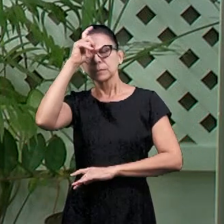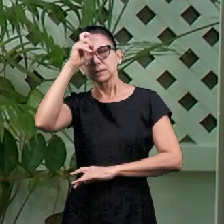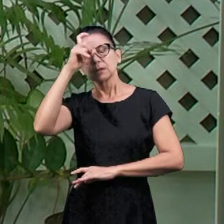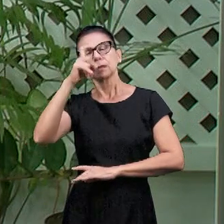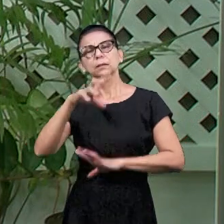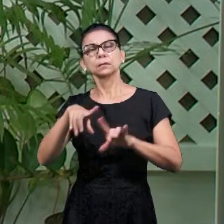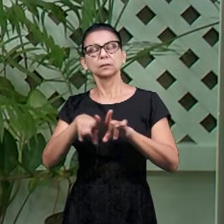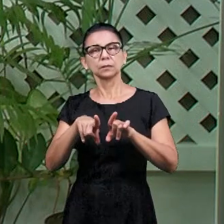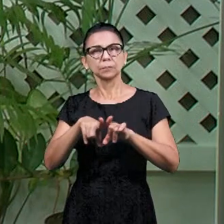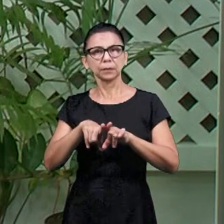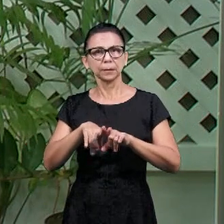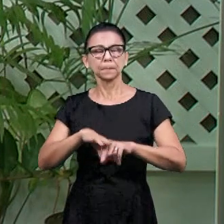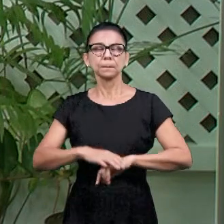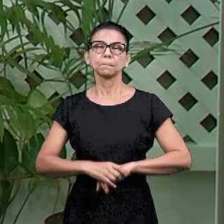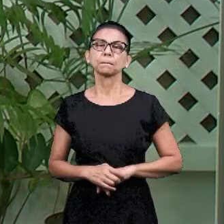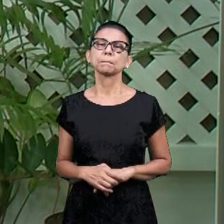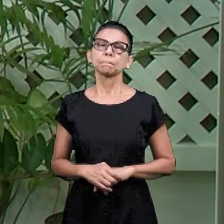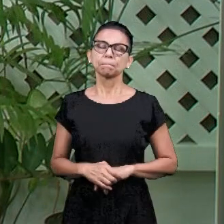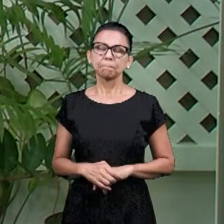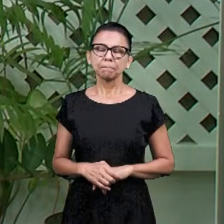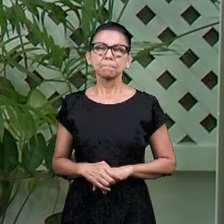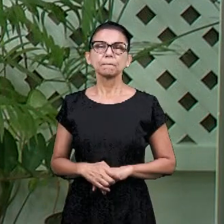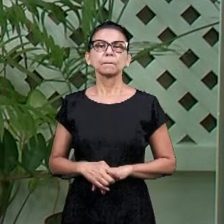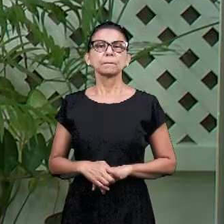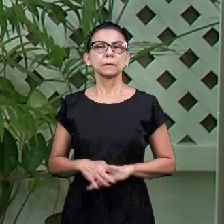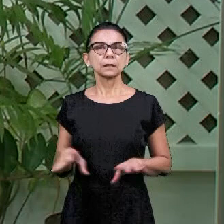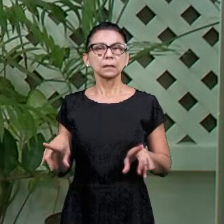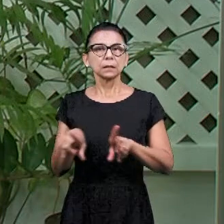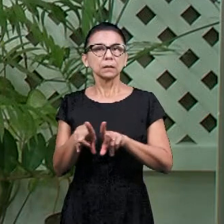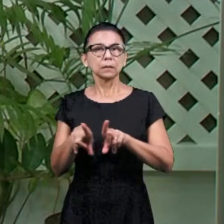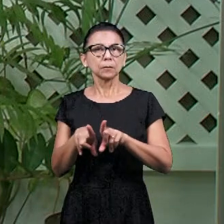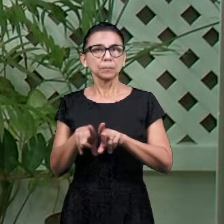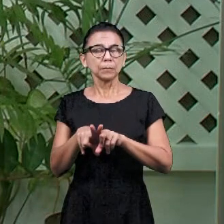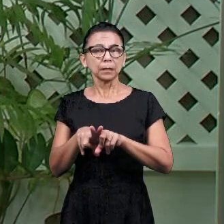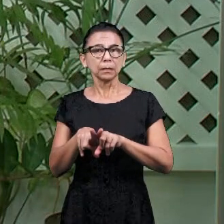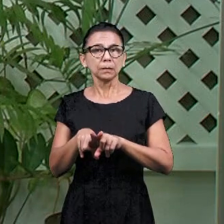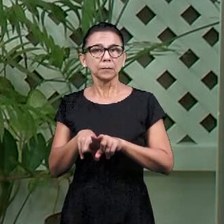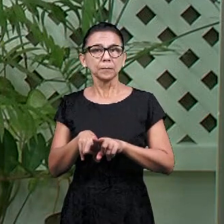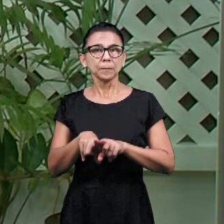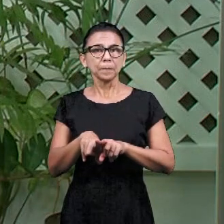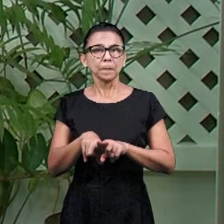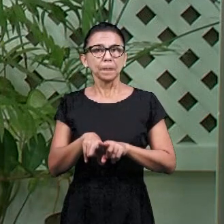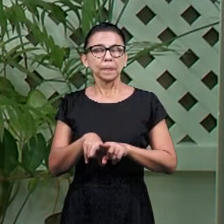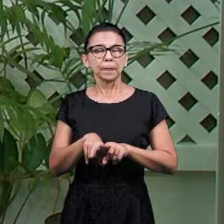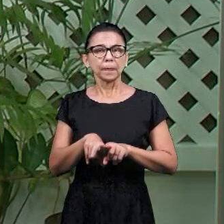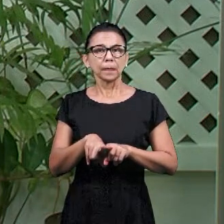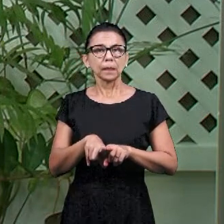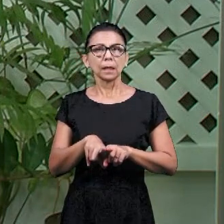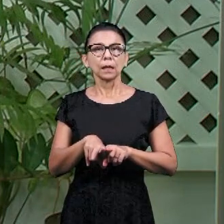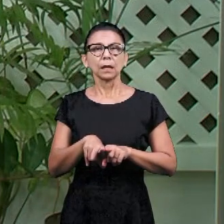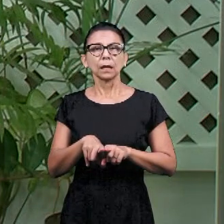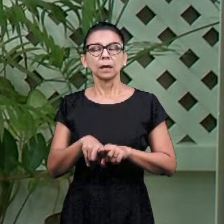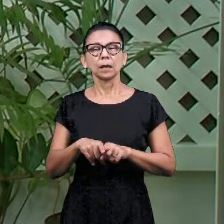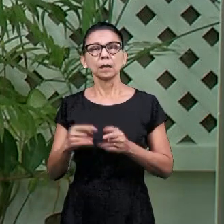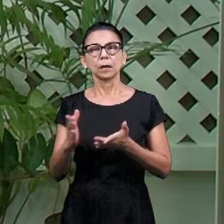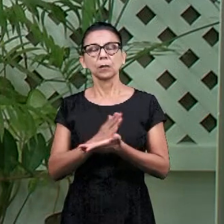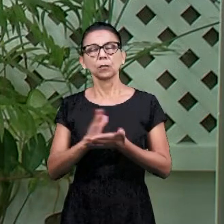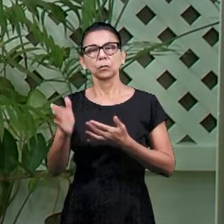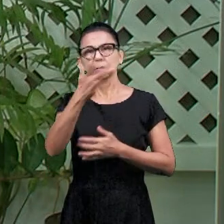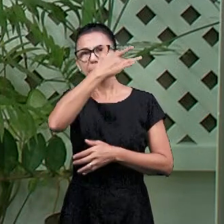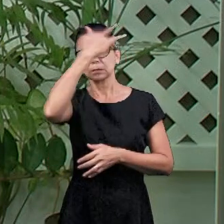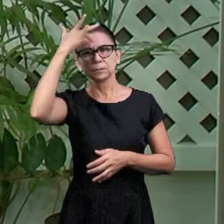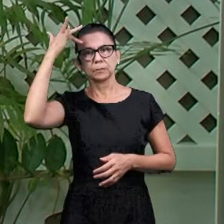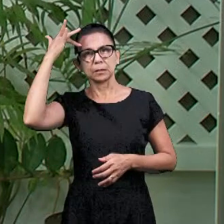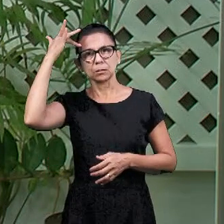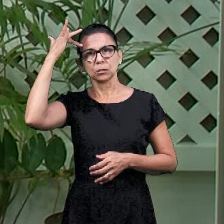dans les lits des hôpitaux. Et mes frères, beaucoup plus que cela, en donnant la force et la santé